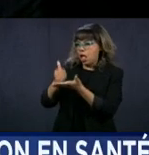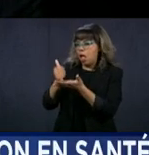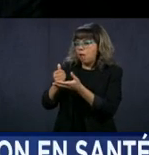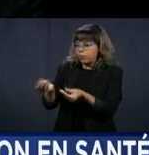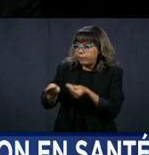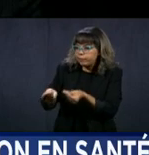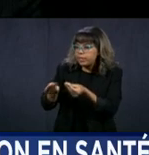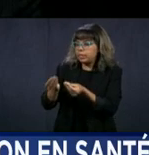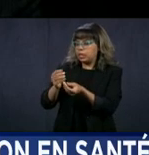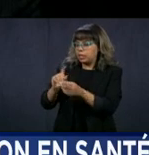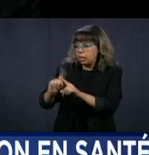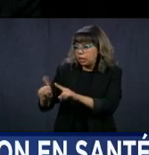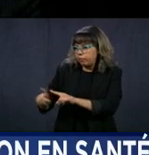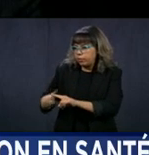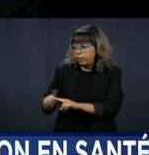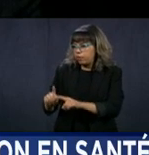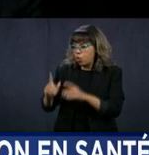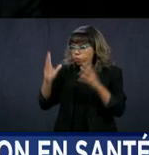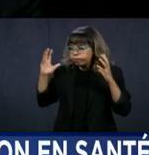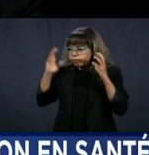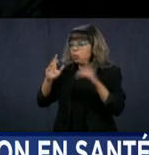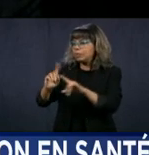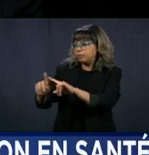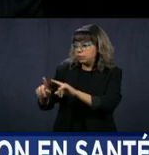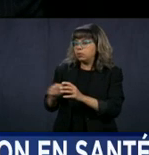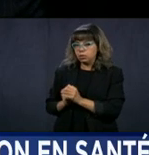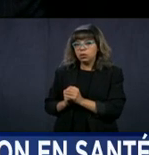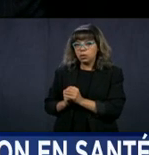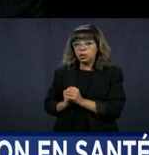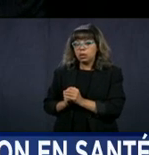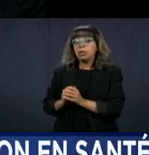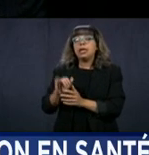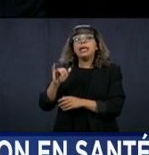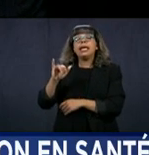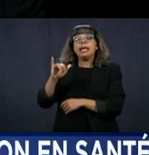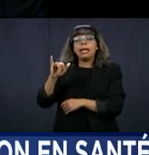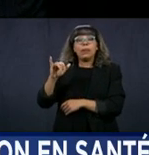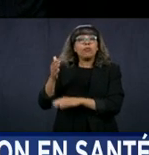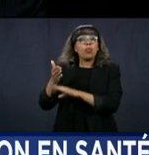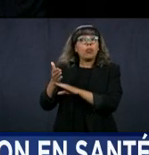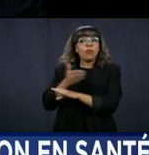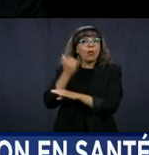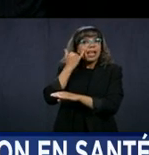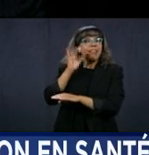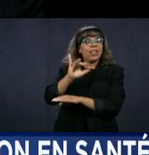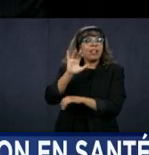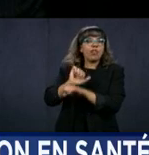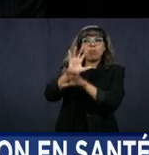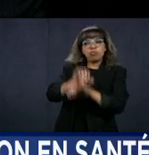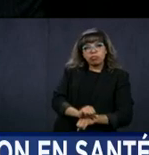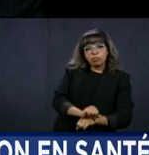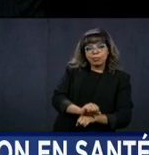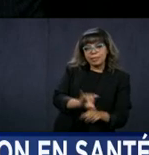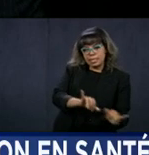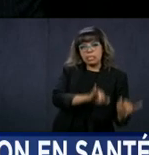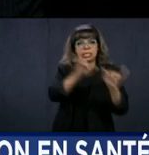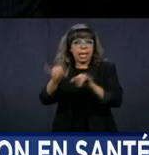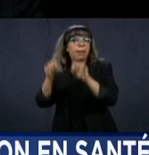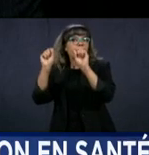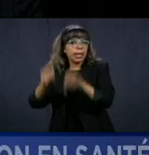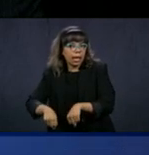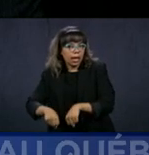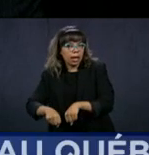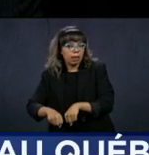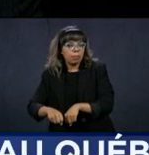résidence. Et s'il y a une raison qui explique un refus, le ministère va s'impliquer. Et voilà ce qui